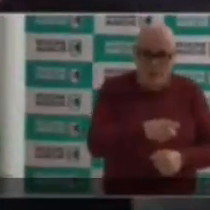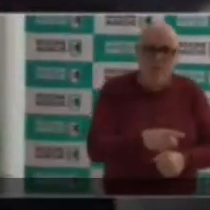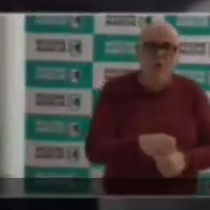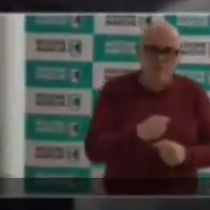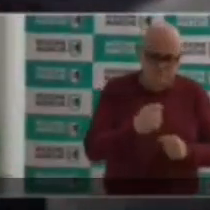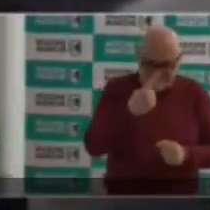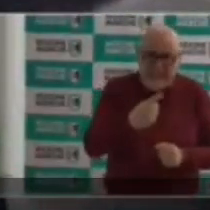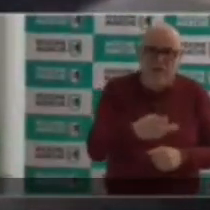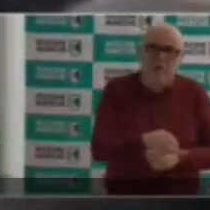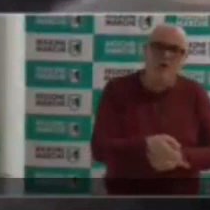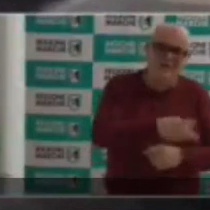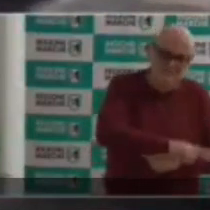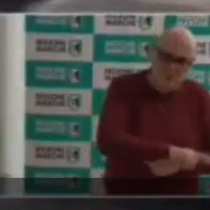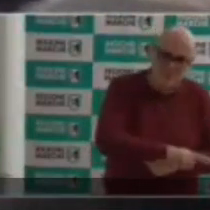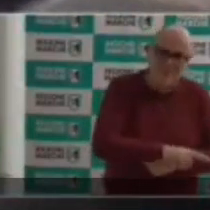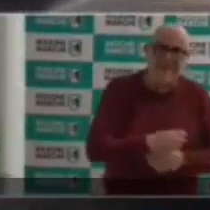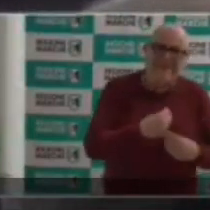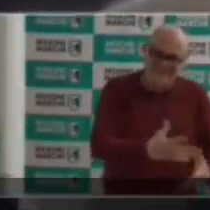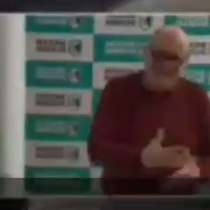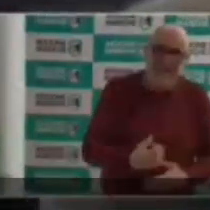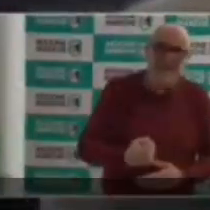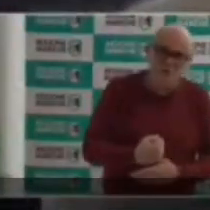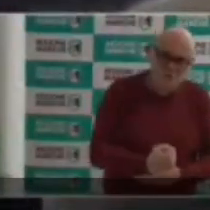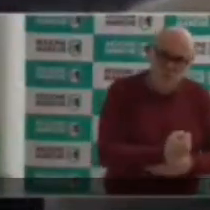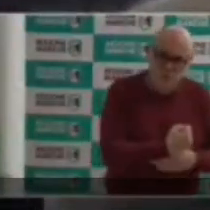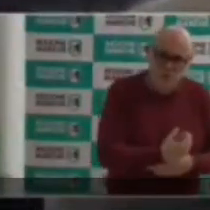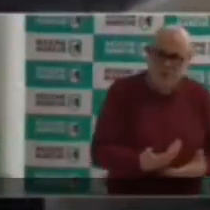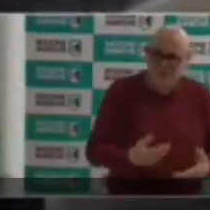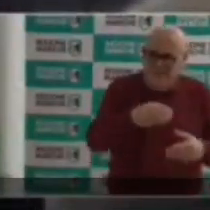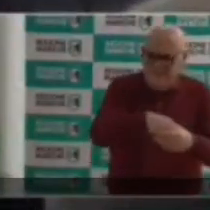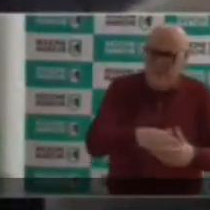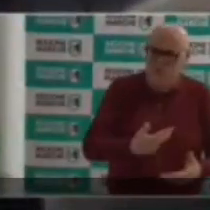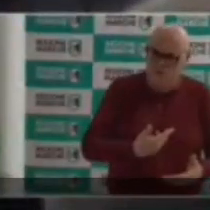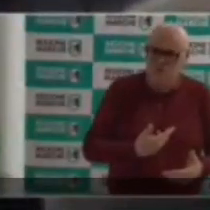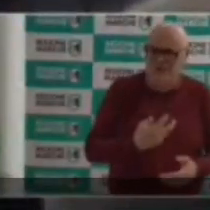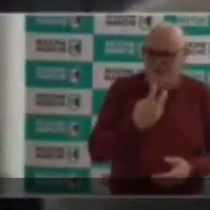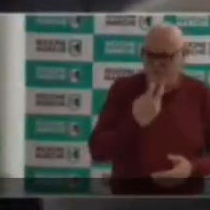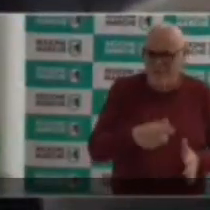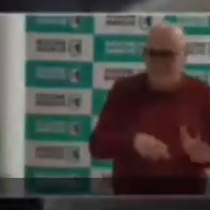il punto di vista del supporto, nel caso se serva legale, dell'associazione di categoria.